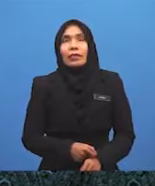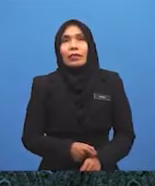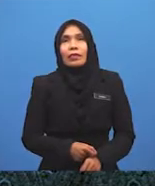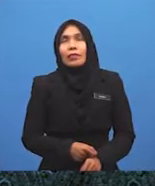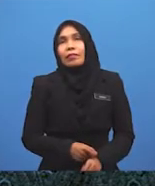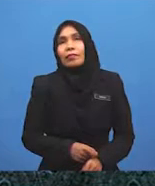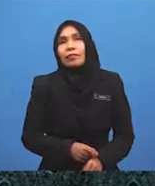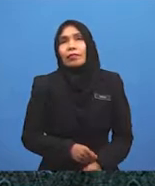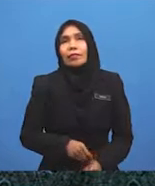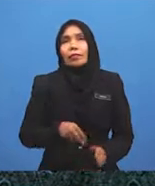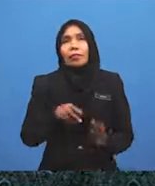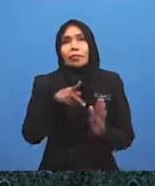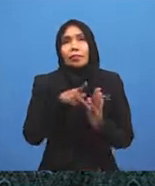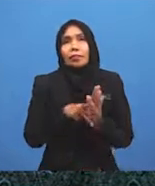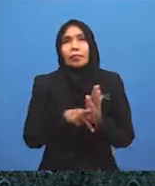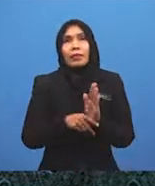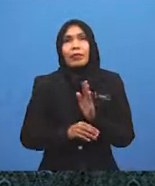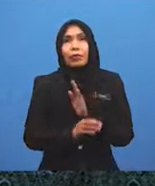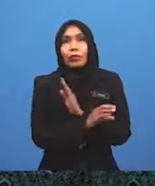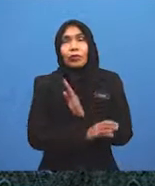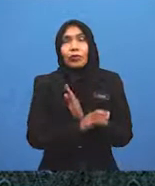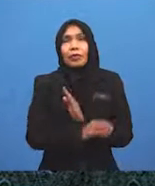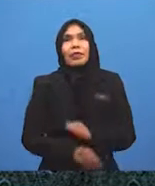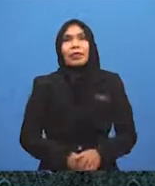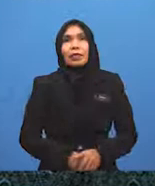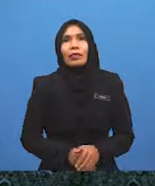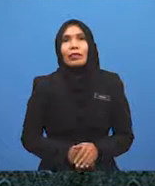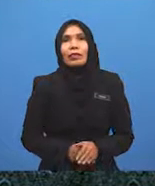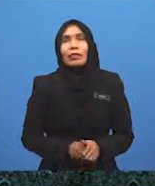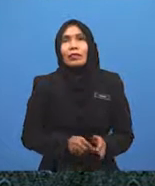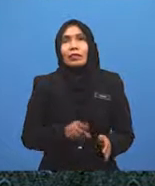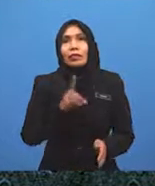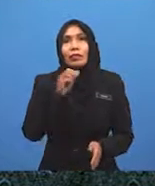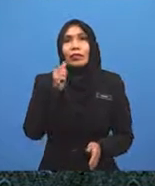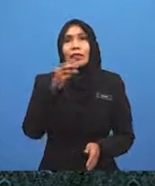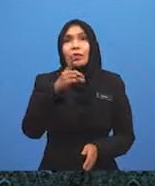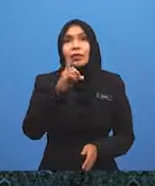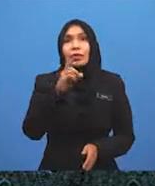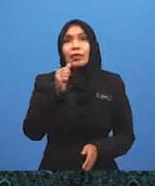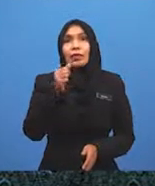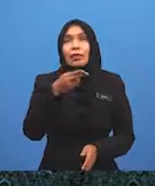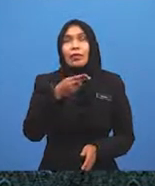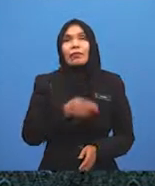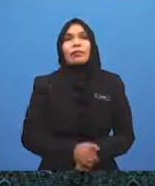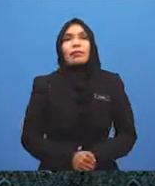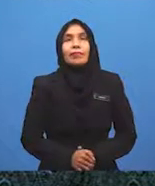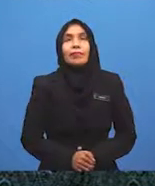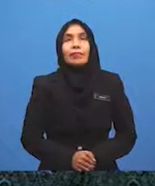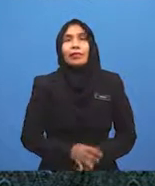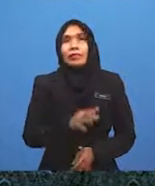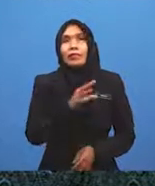kecurian, penyalahgunaan dadah dan budaya samseng, dan juga akan